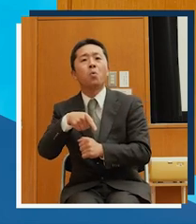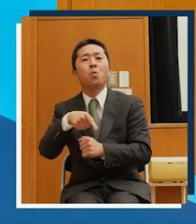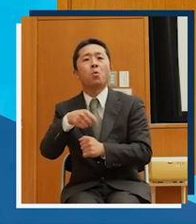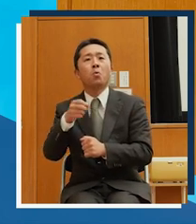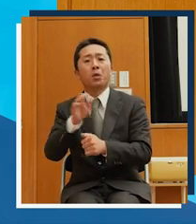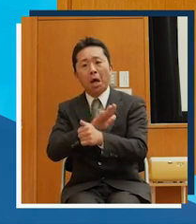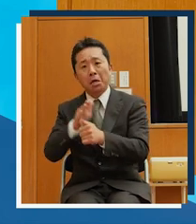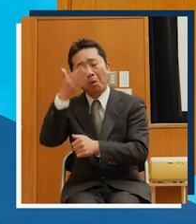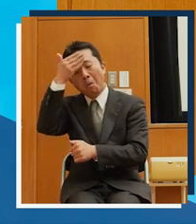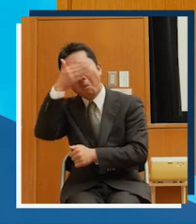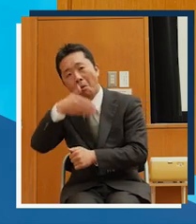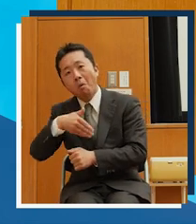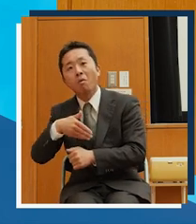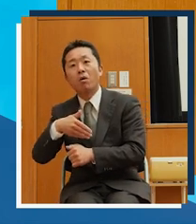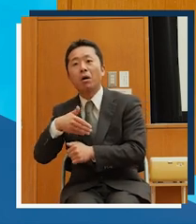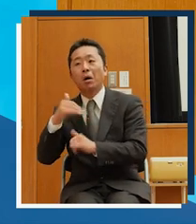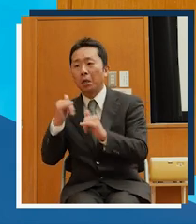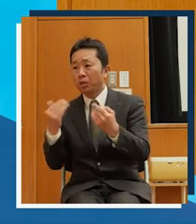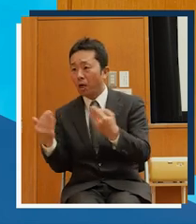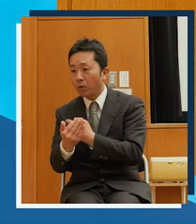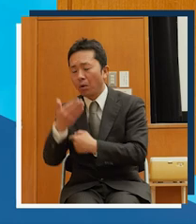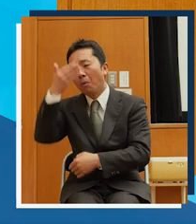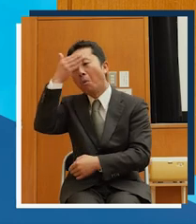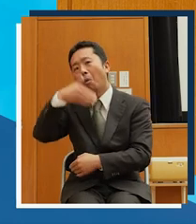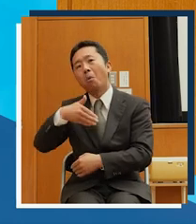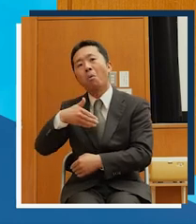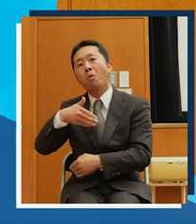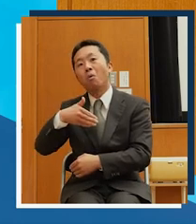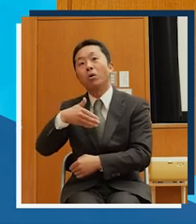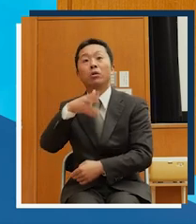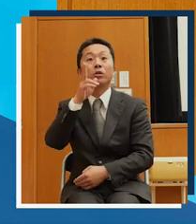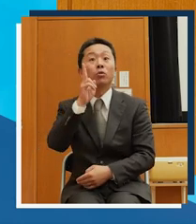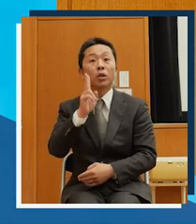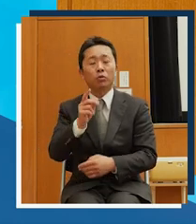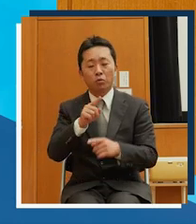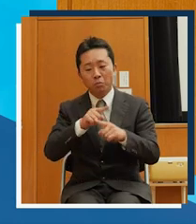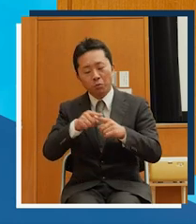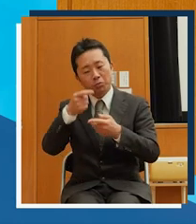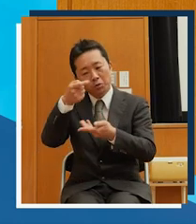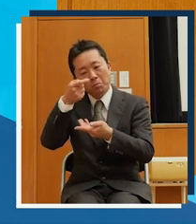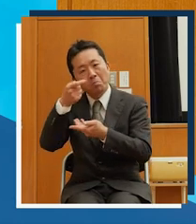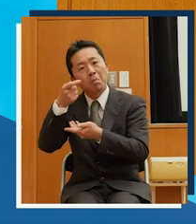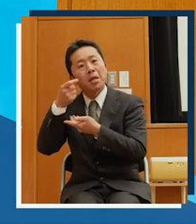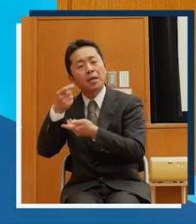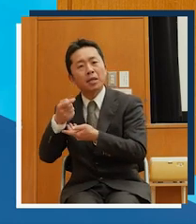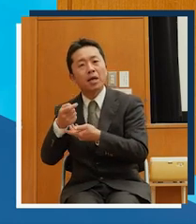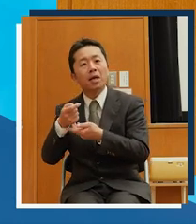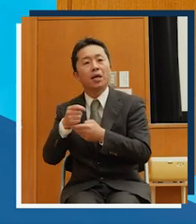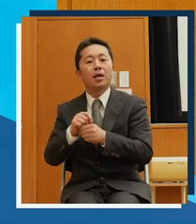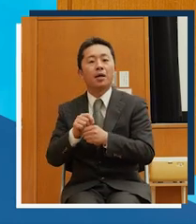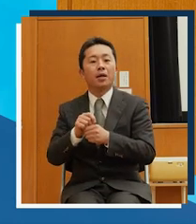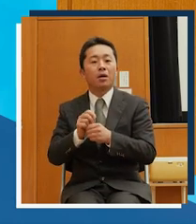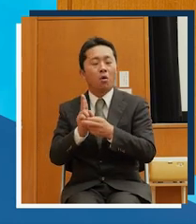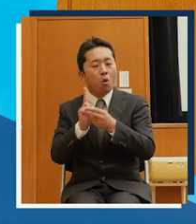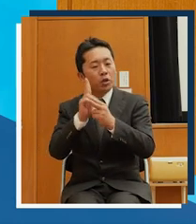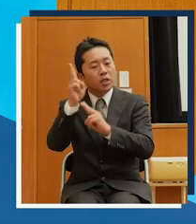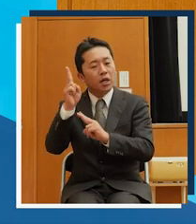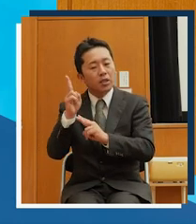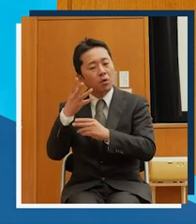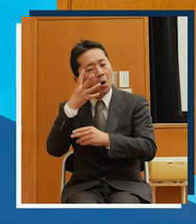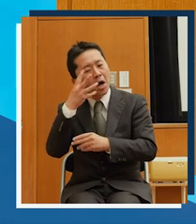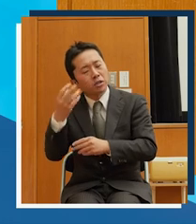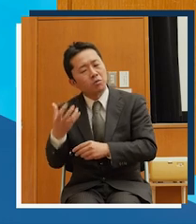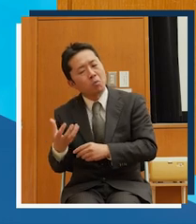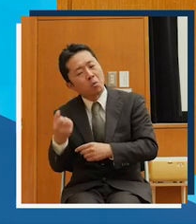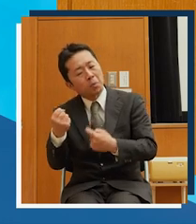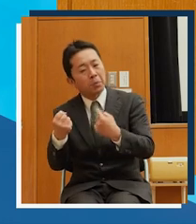ページまた苦難の歴史ってのが加わったのかそういうことをですねま少しずつ学んでえま今あの大変沖縄に関心を強く持ってる